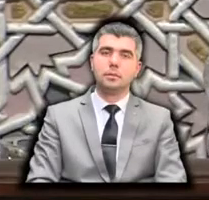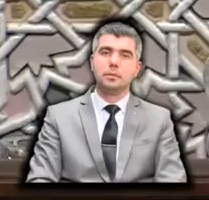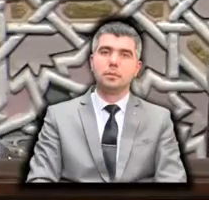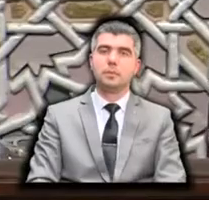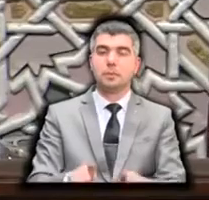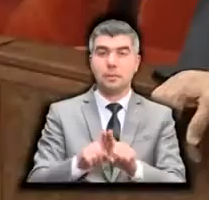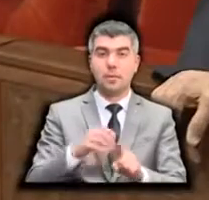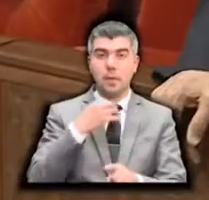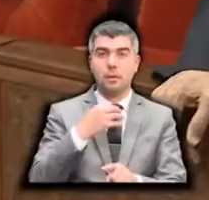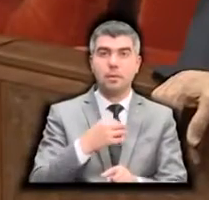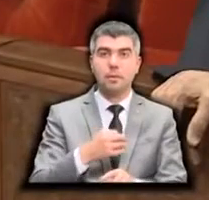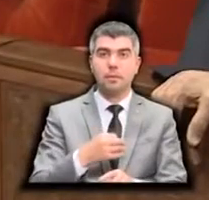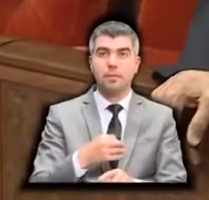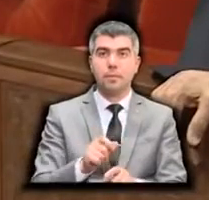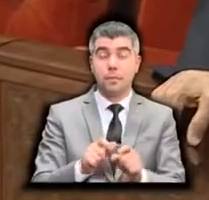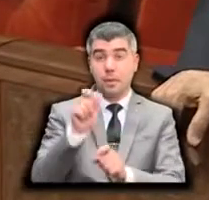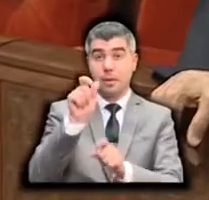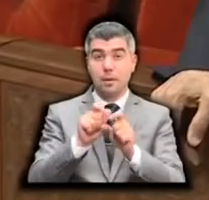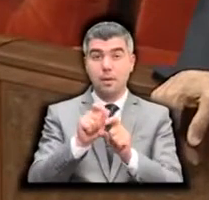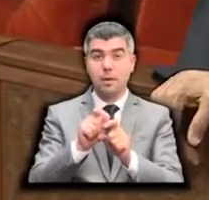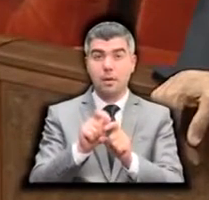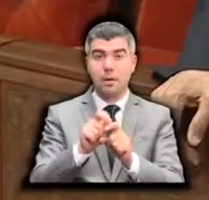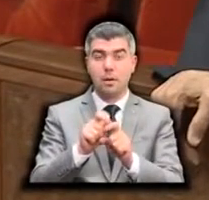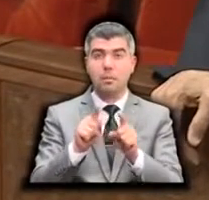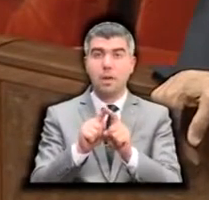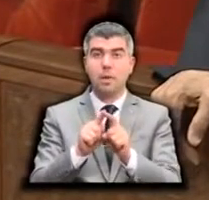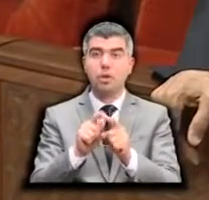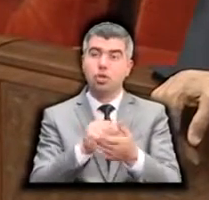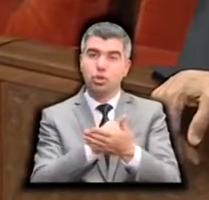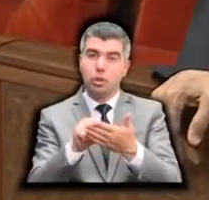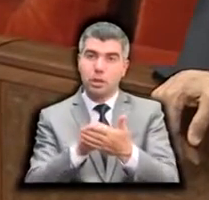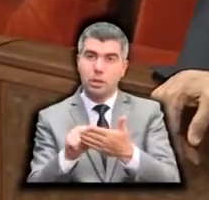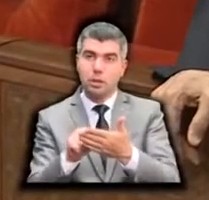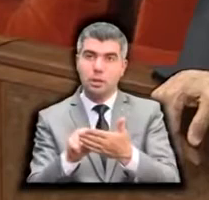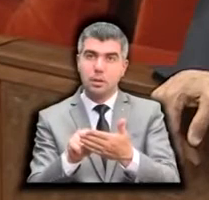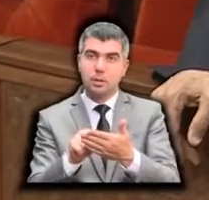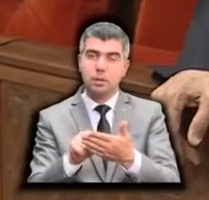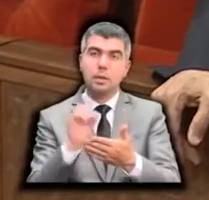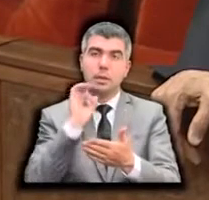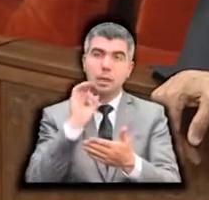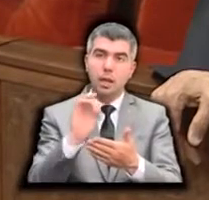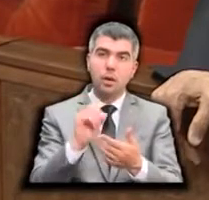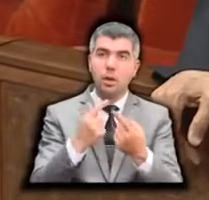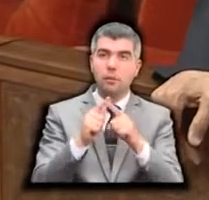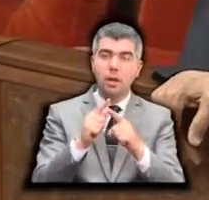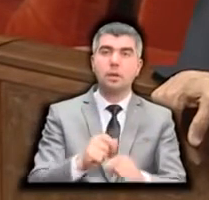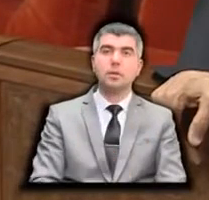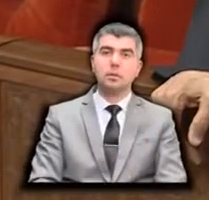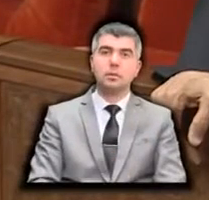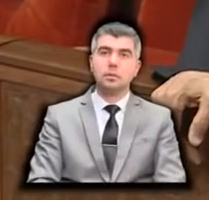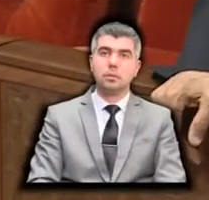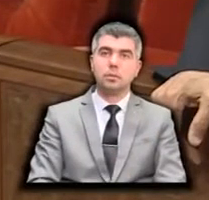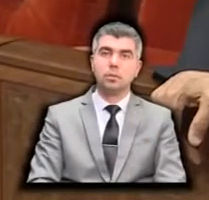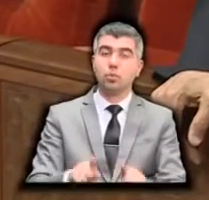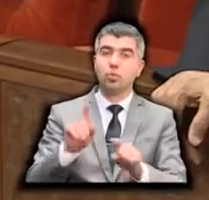اما المستورد عنده داك الاستيراد تنقارنوه